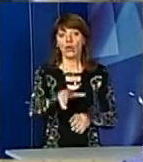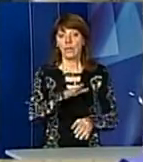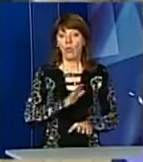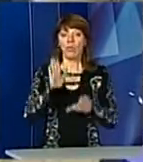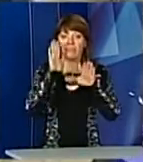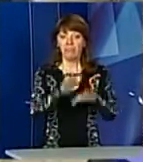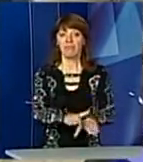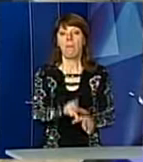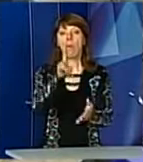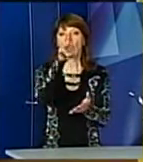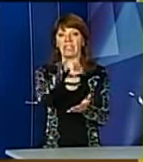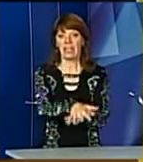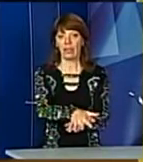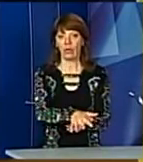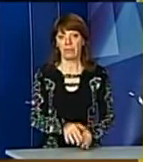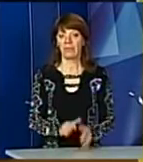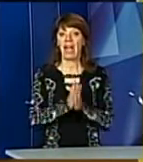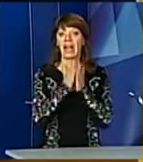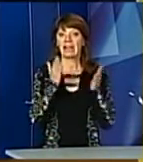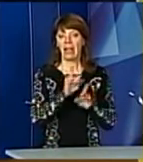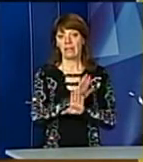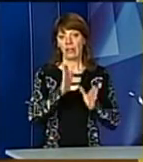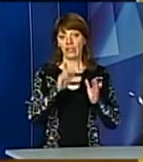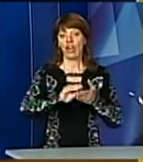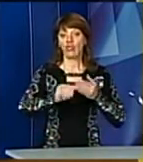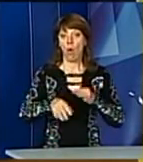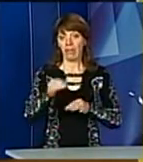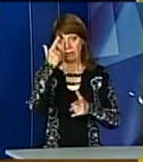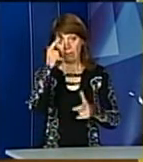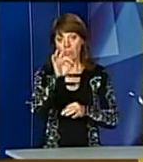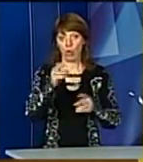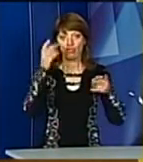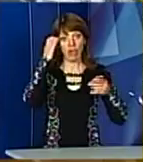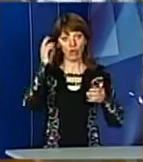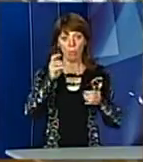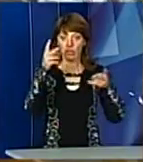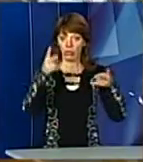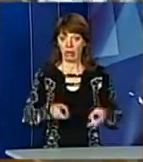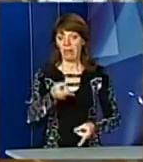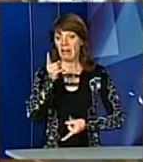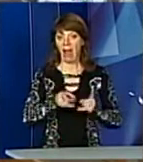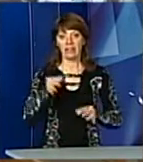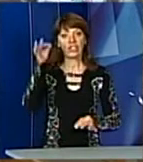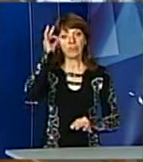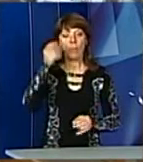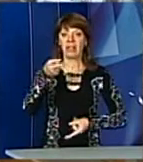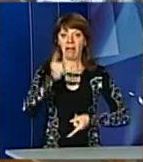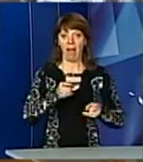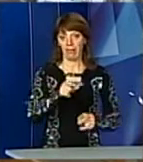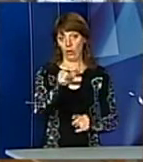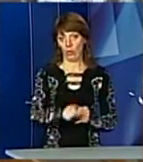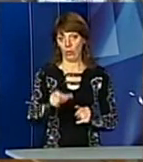там постійно. Книга не лише довідка про Чорнобильську трагедію, а й реальні спомини реальних